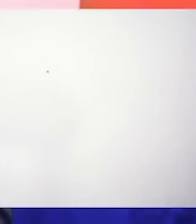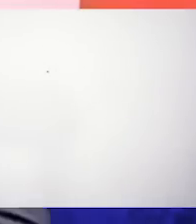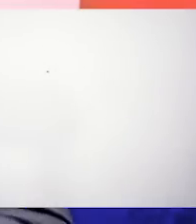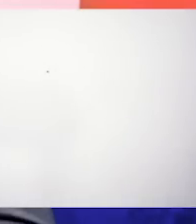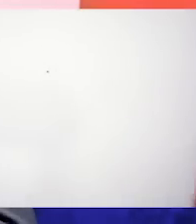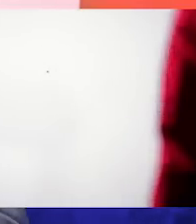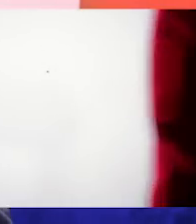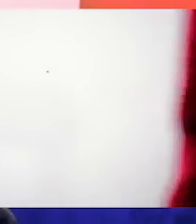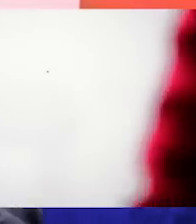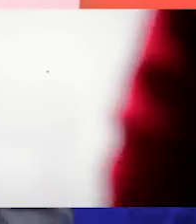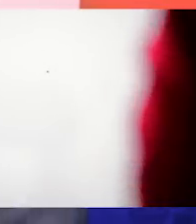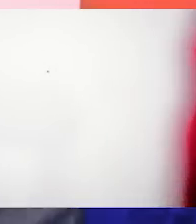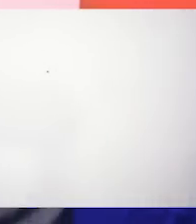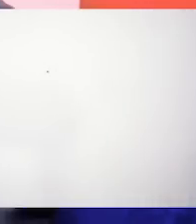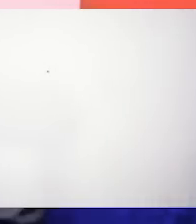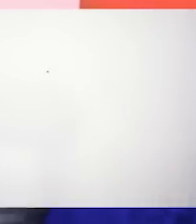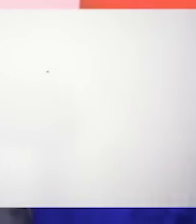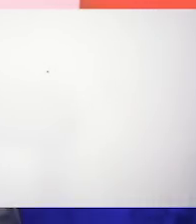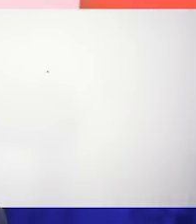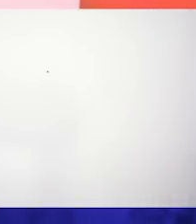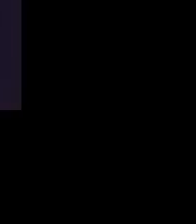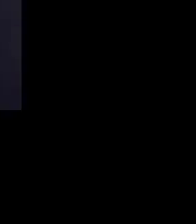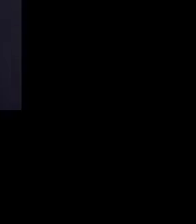Lumwe, Emmanuel Kabigi pamoja na Emmanuel Paul.